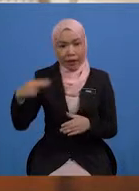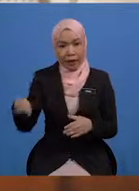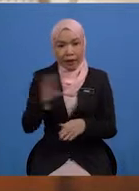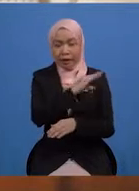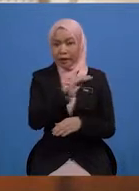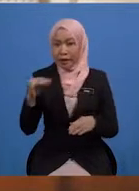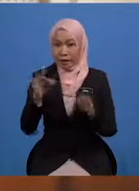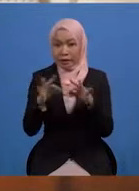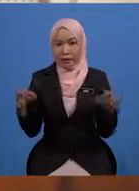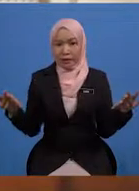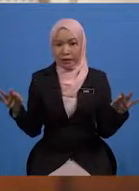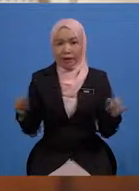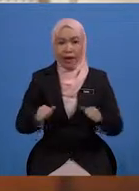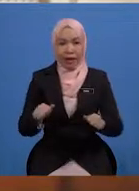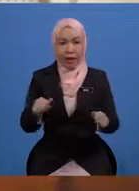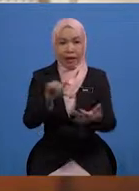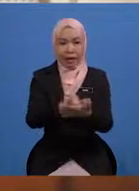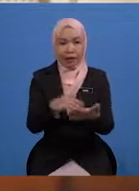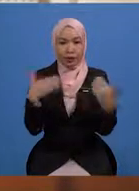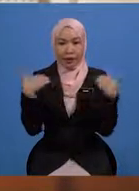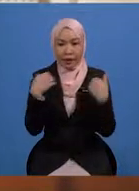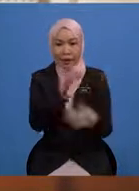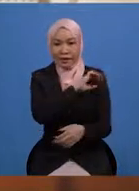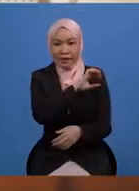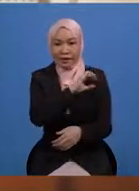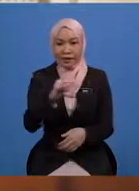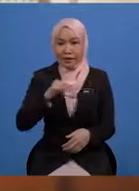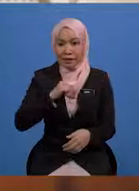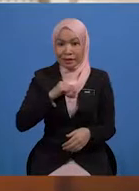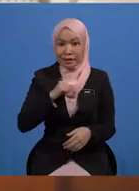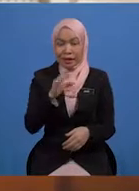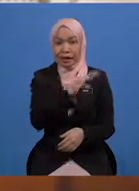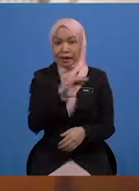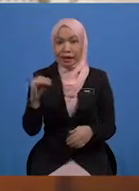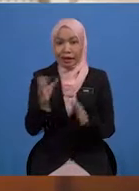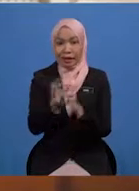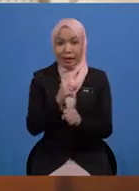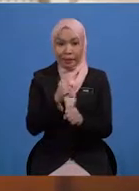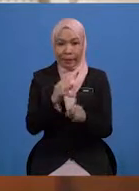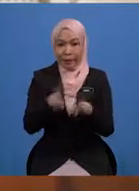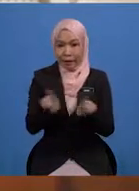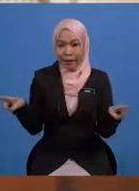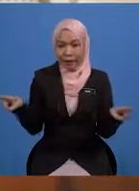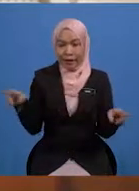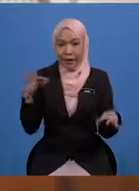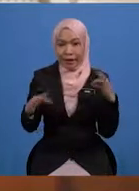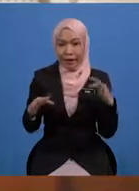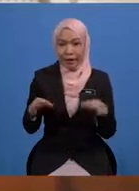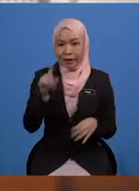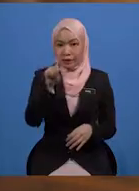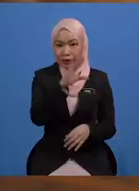Aliran-aliran itu mempunyai ciri-ciri unik yang dapat membezakan antara satu gaya dengan gaya yang